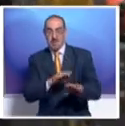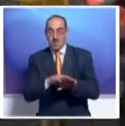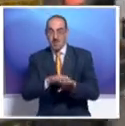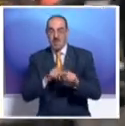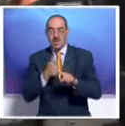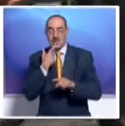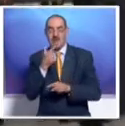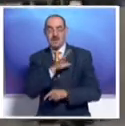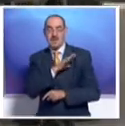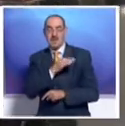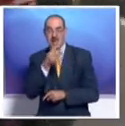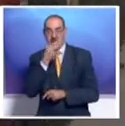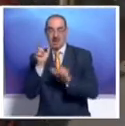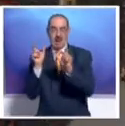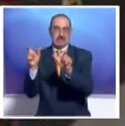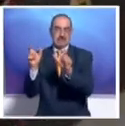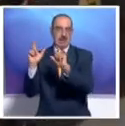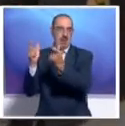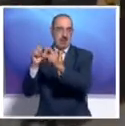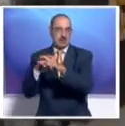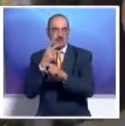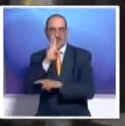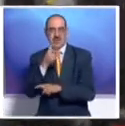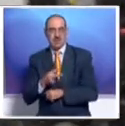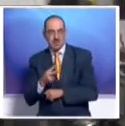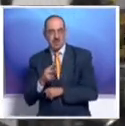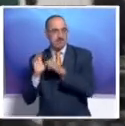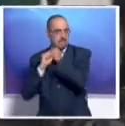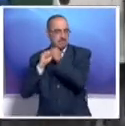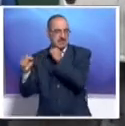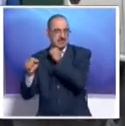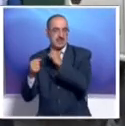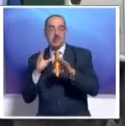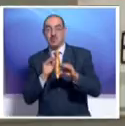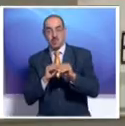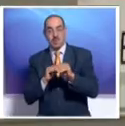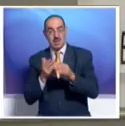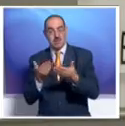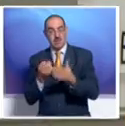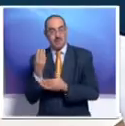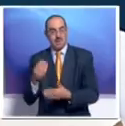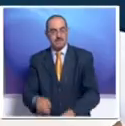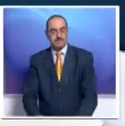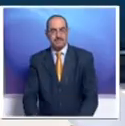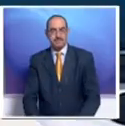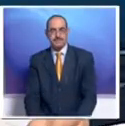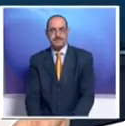فيه واشنطن الخناق على فنزويلا بعقوبات اقتصادية جديدة.